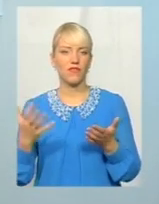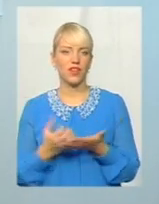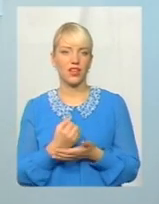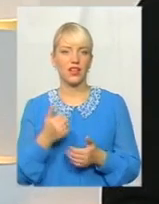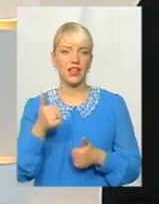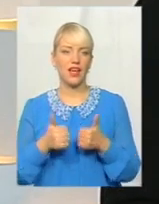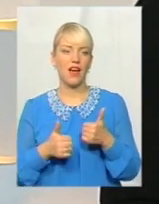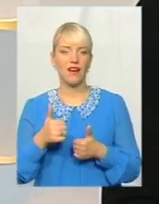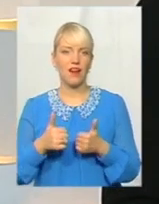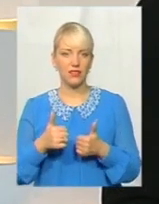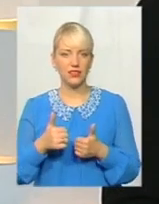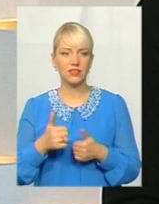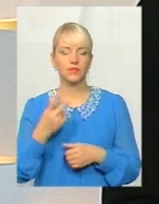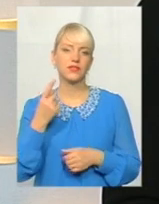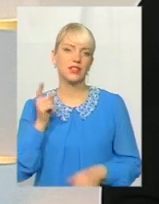грант